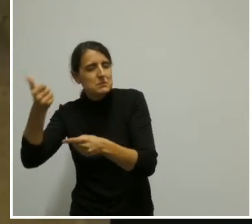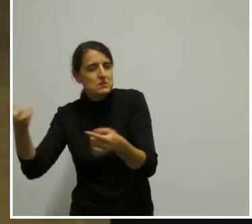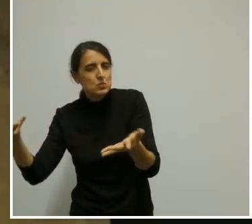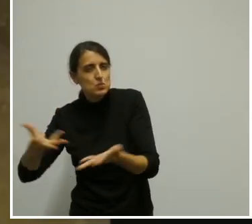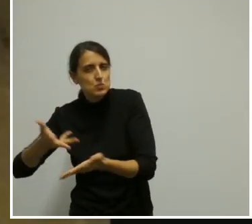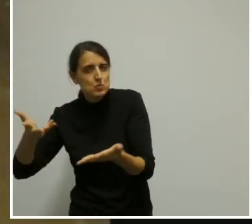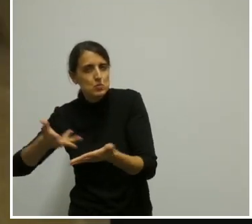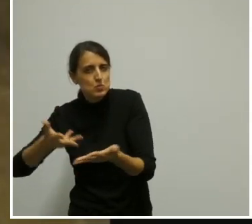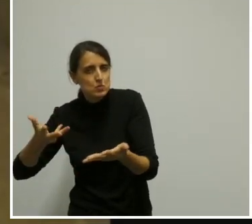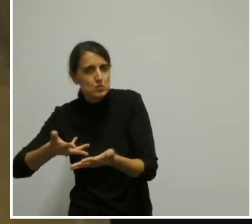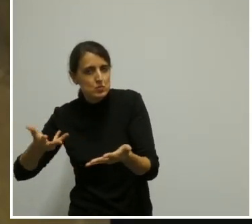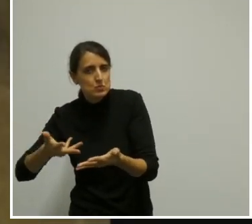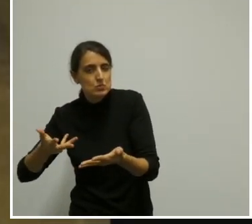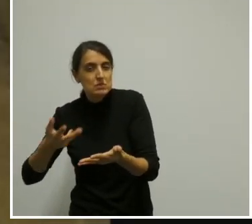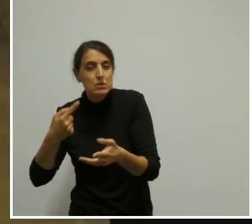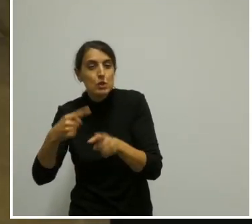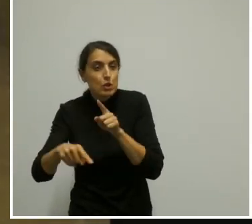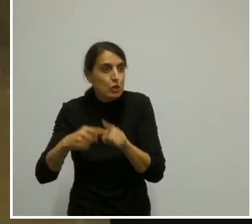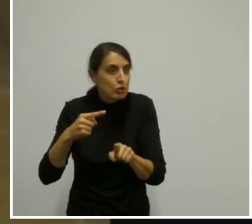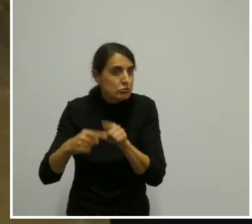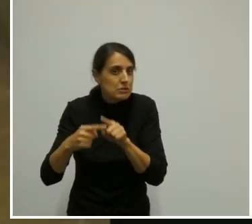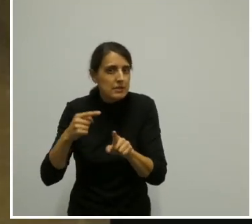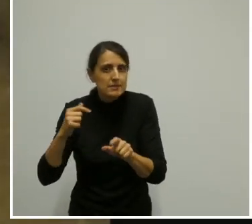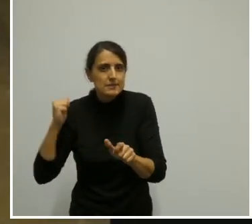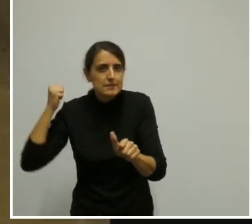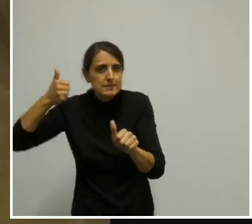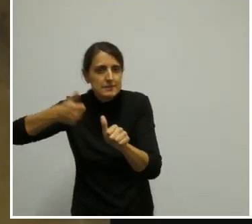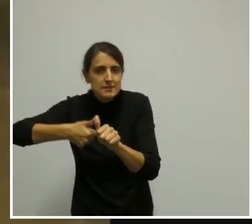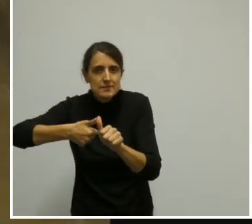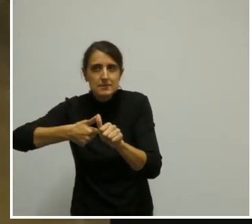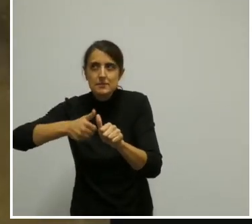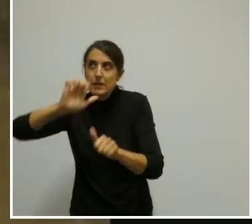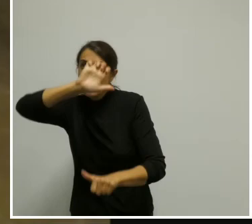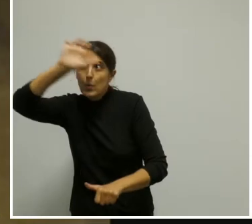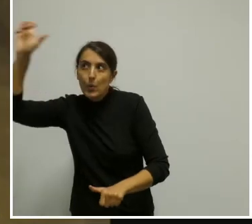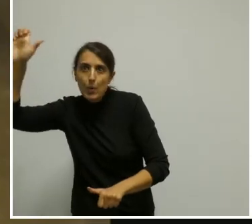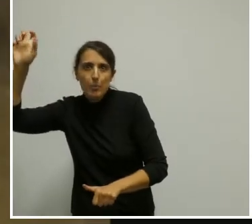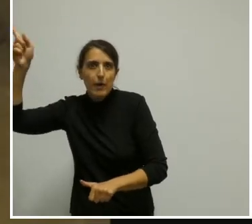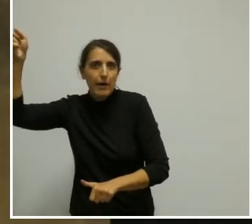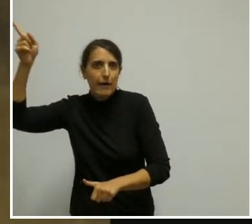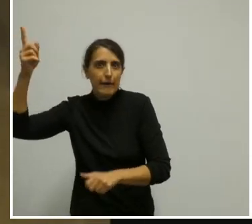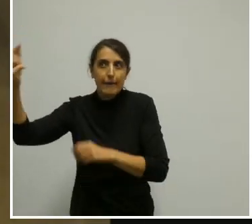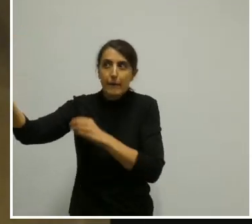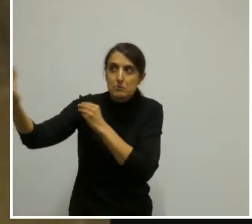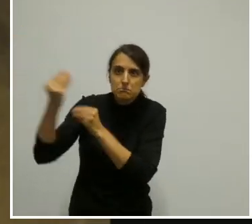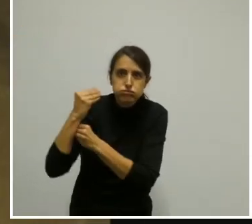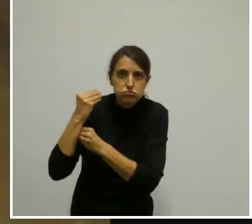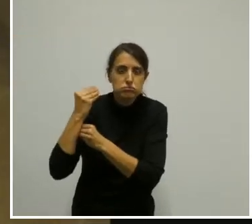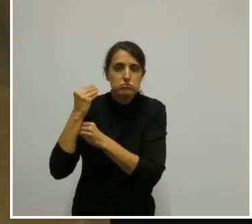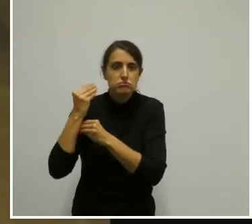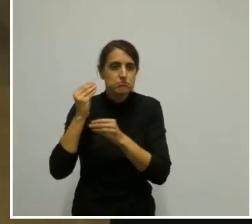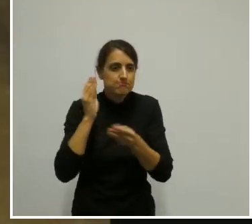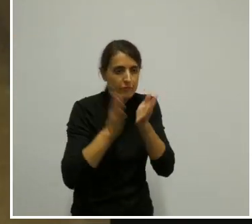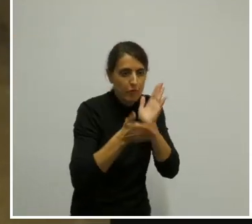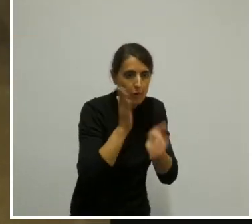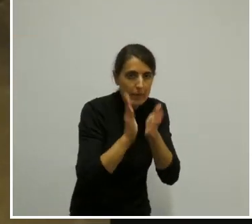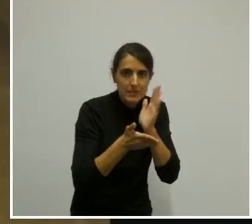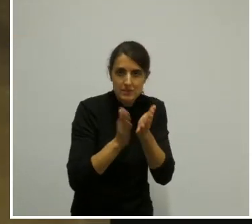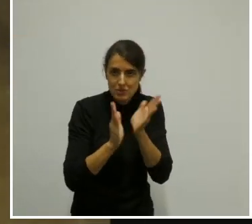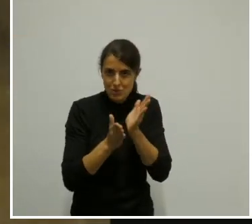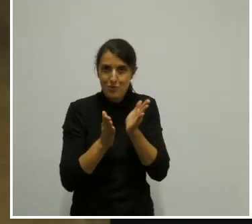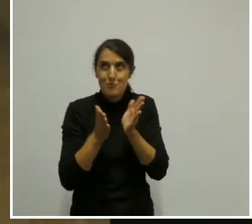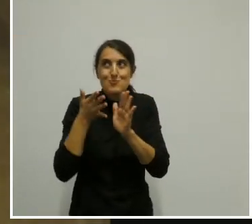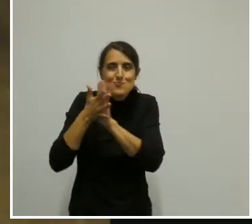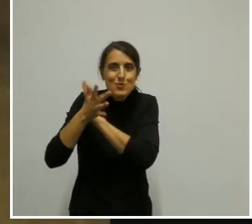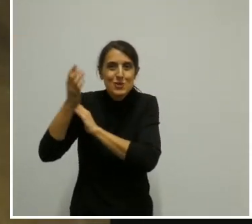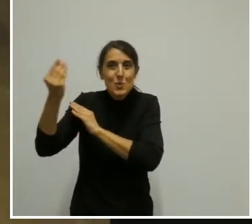per coses que venen d'Europa. Diners i s'han de fer unes formacions i tal, i ara